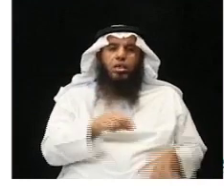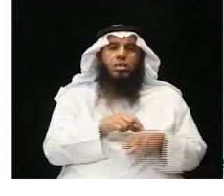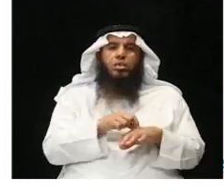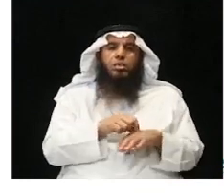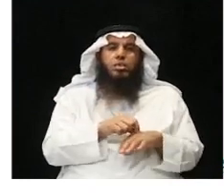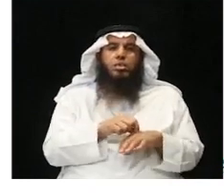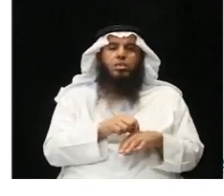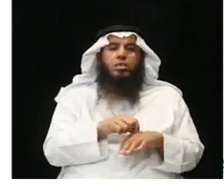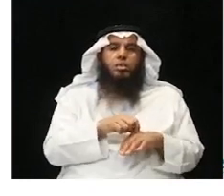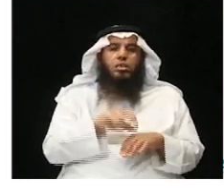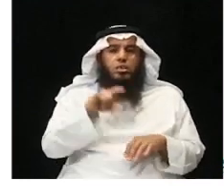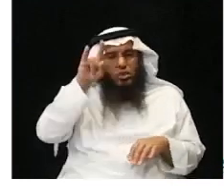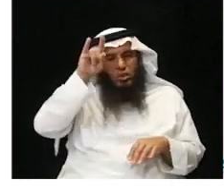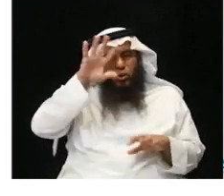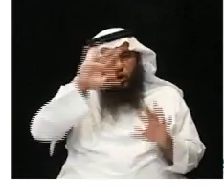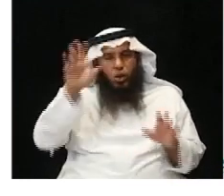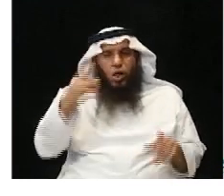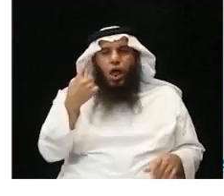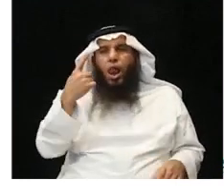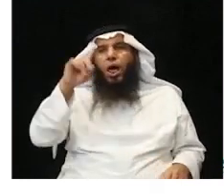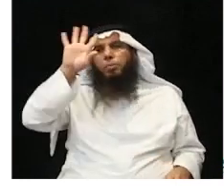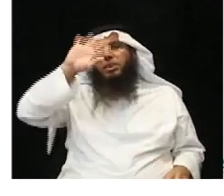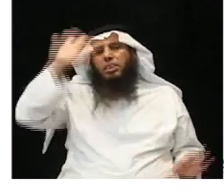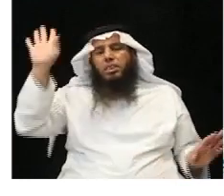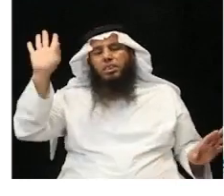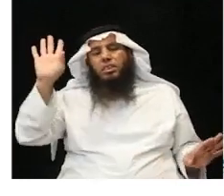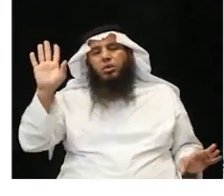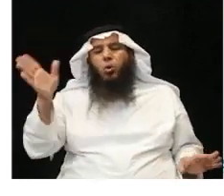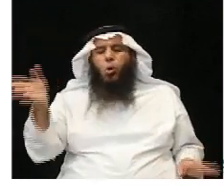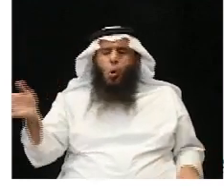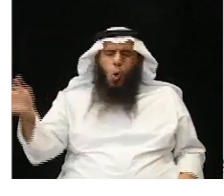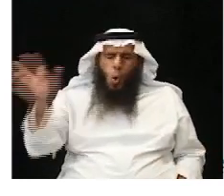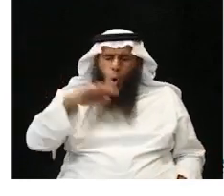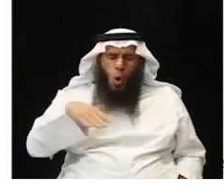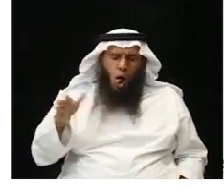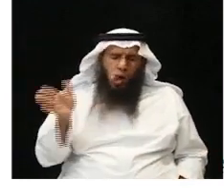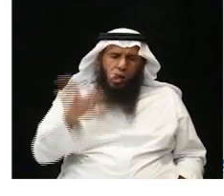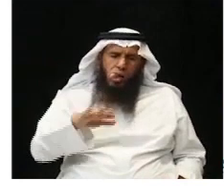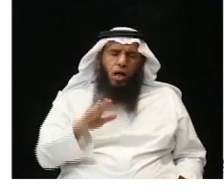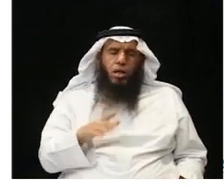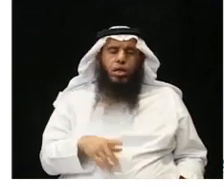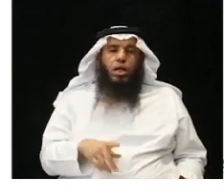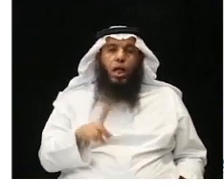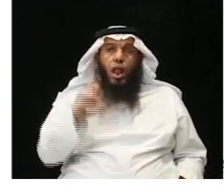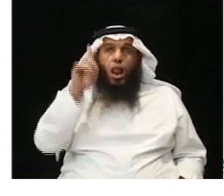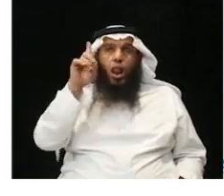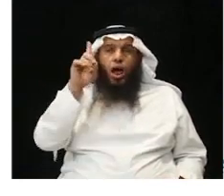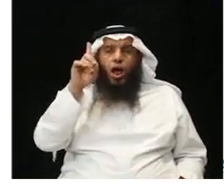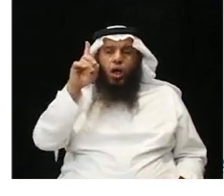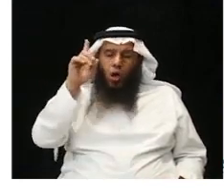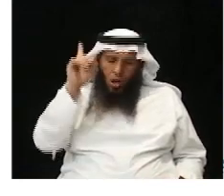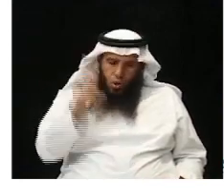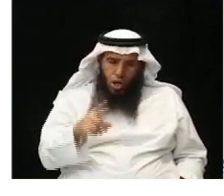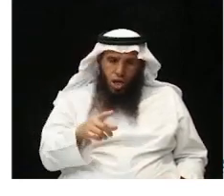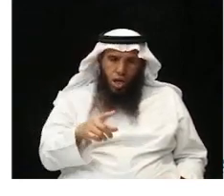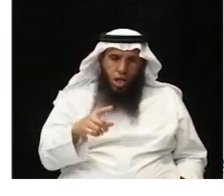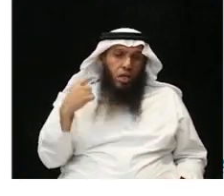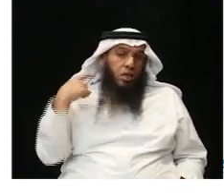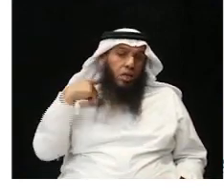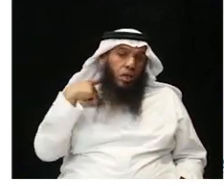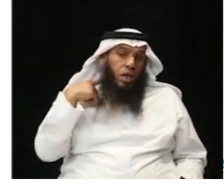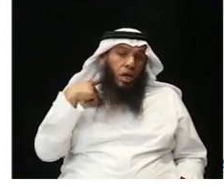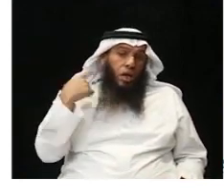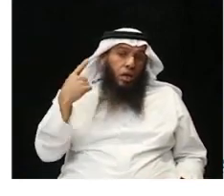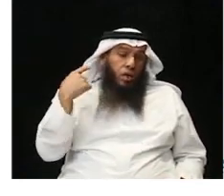وجه ربك ذي الجلال والإكرام. ثلاثة أن الله تبارك وتعالى وعد المؤمنين